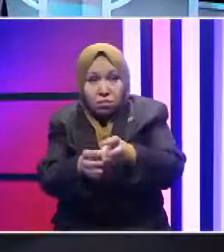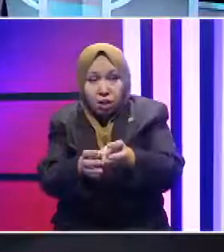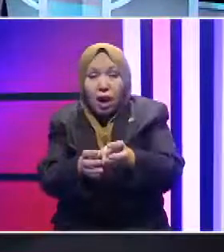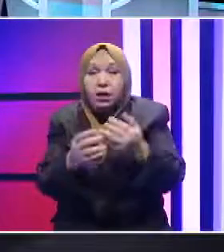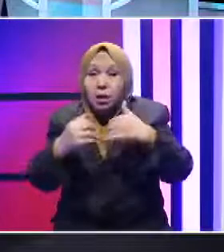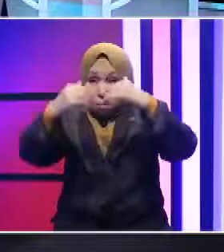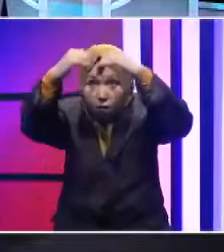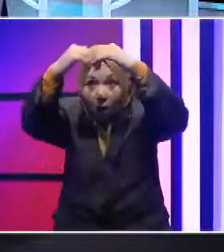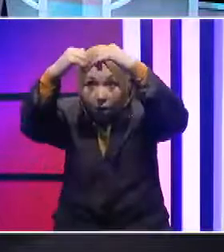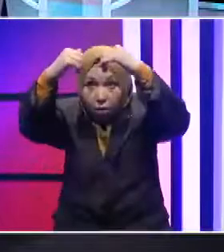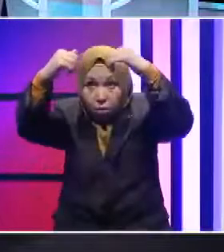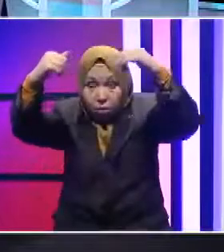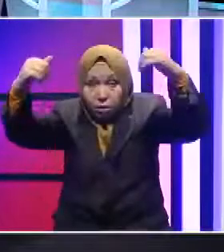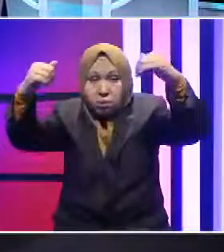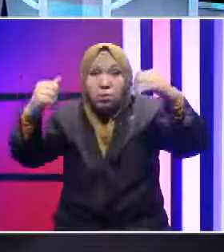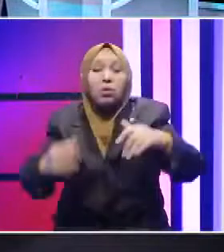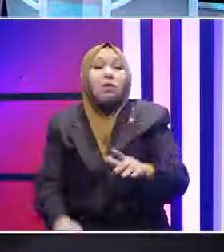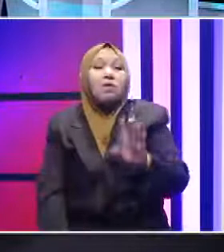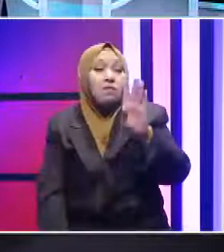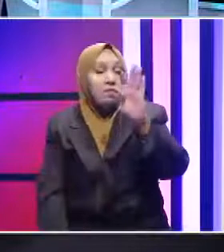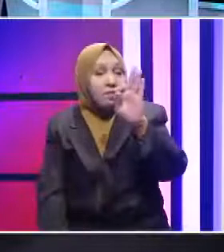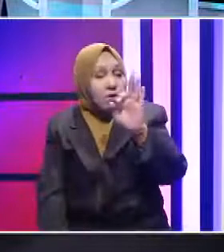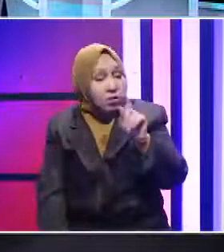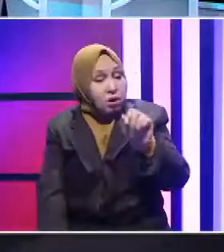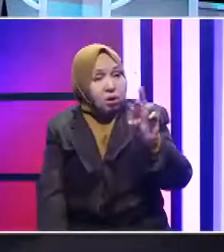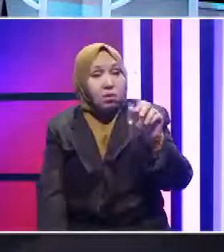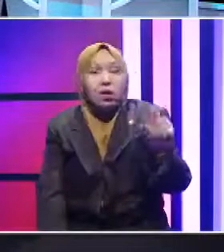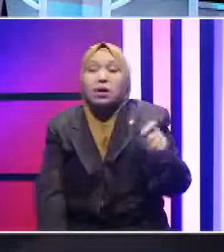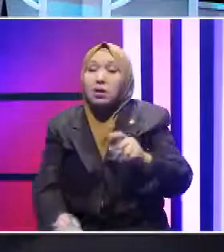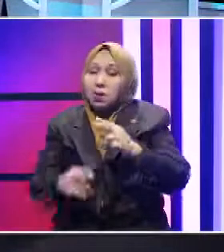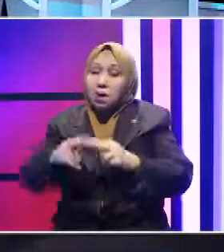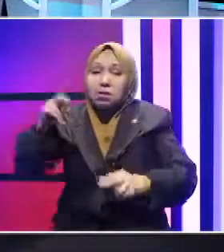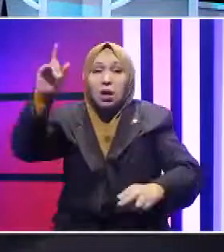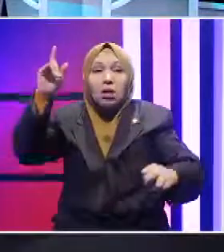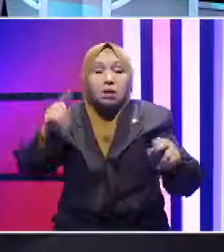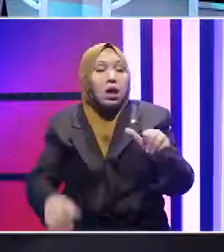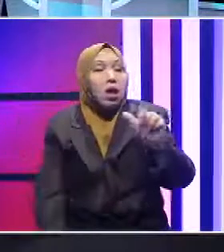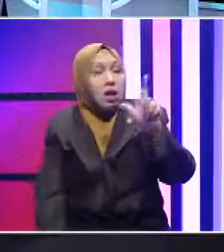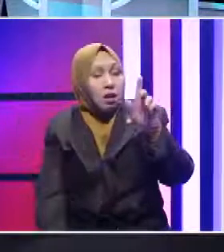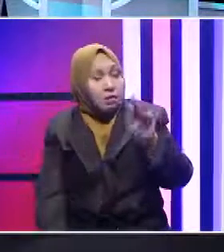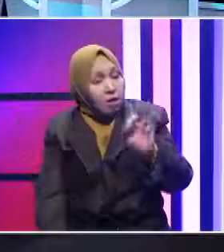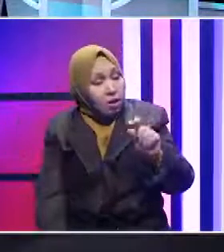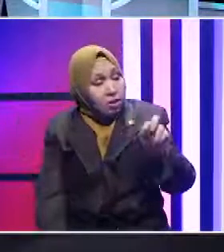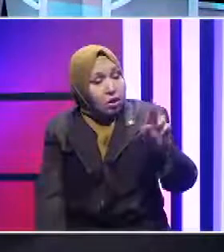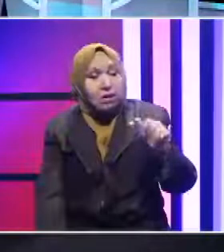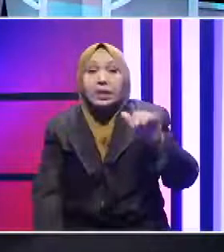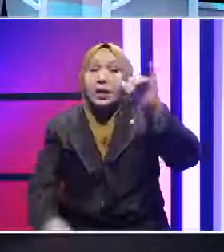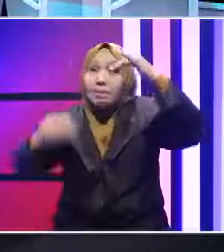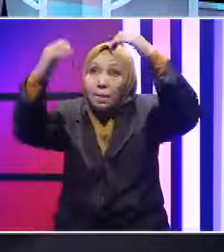pada tanah tersebut, itu namanya fatara, ya, ataupun nama Allah lain adalah al-fatir, iaitu yang